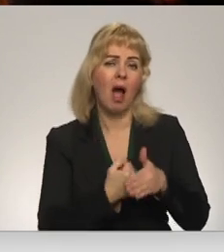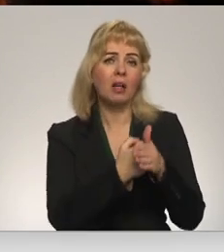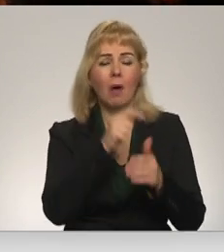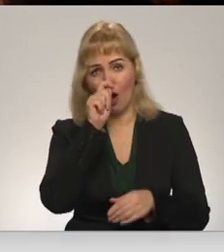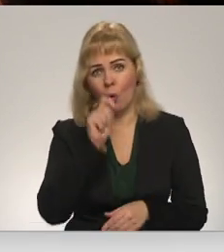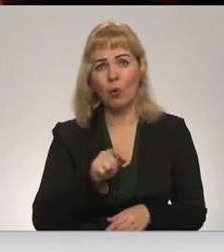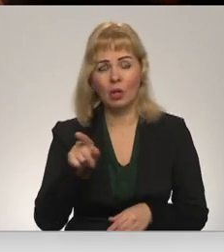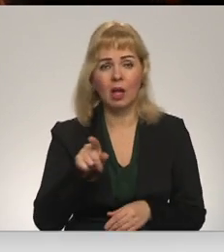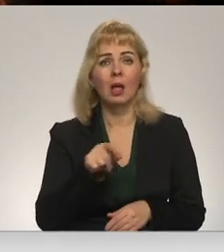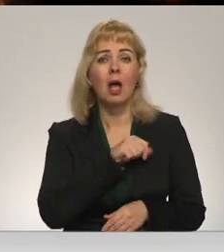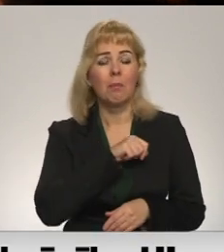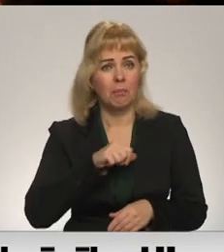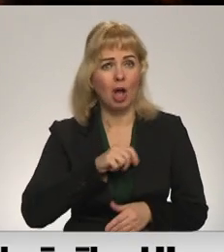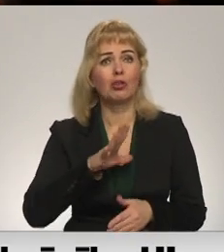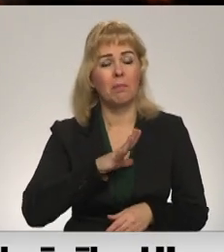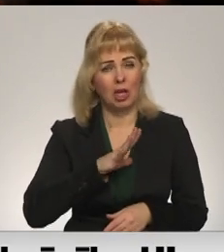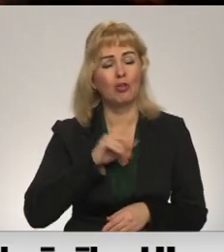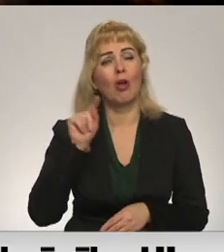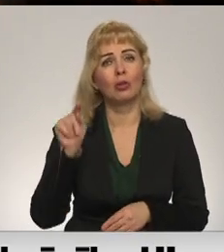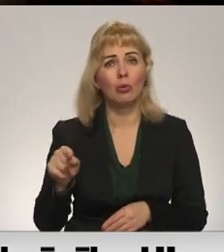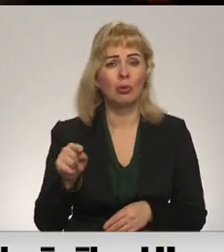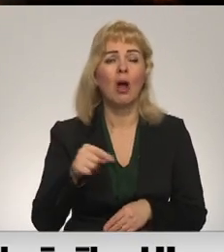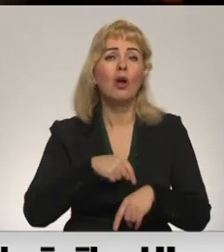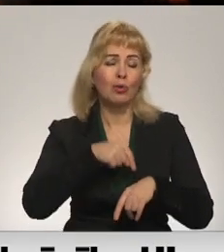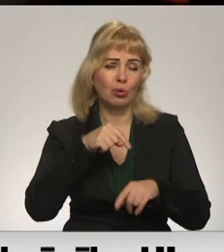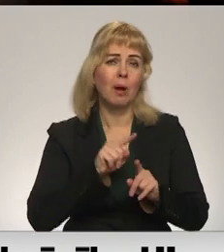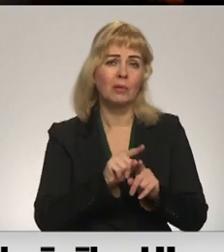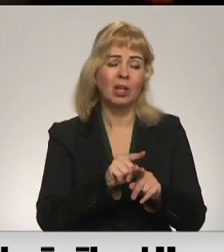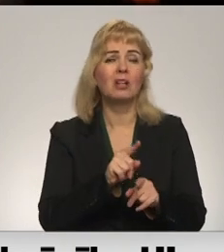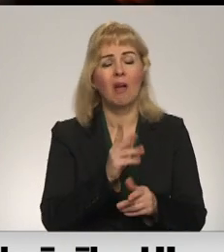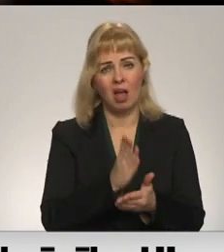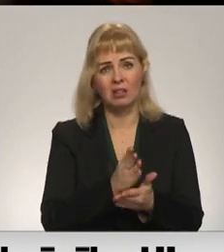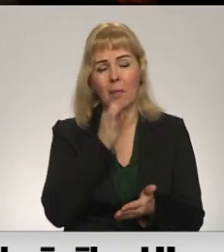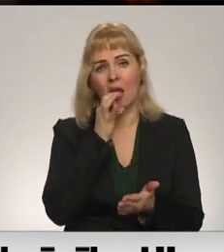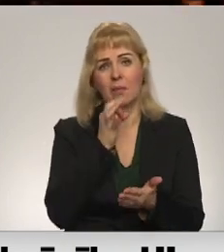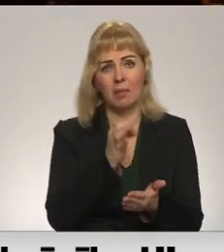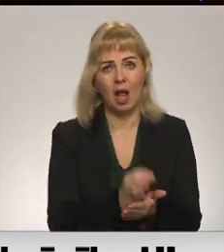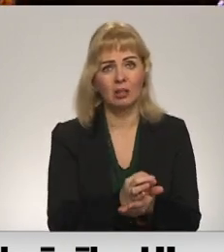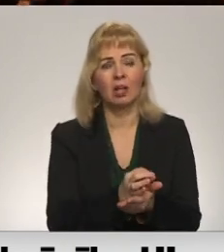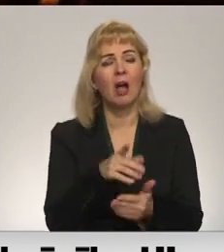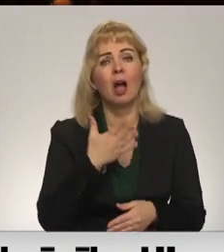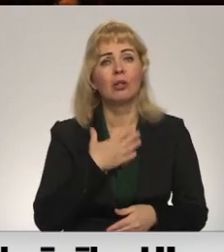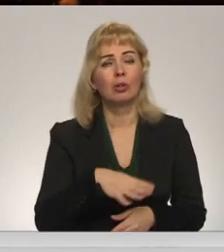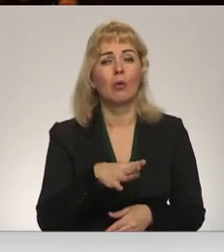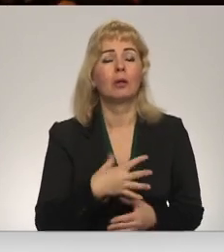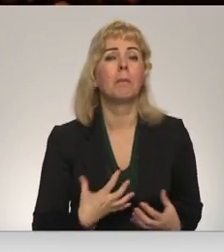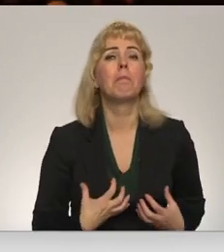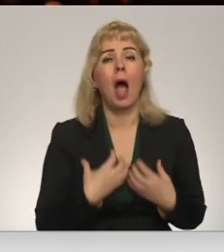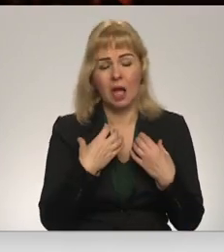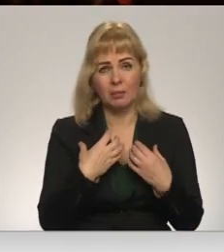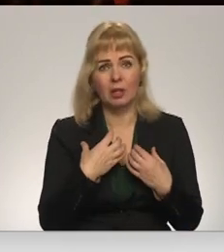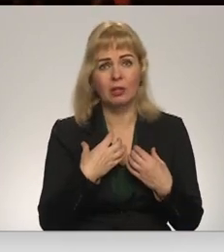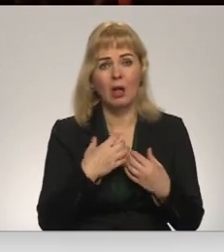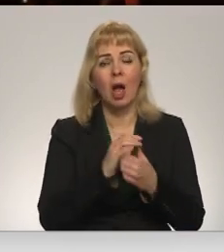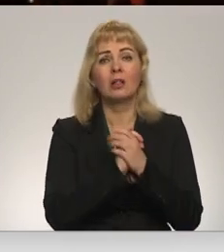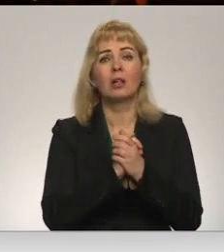un Ukraiņus. Mēs paši tur esam bijuši un kaut kā jūtamies droši vien nedaudz atbildīgi. Esmu ļoti pārbies.